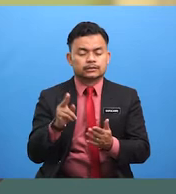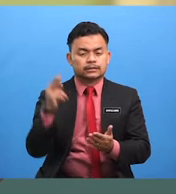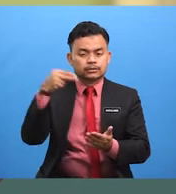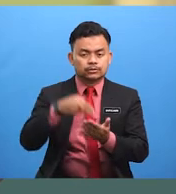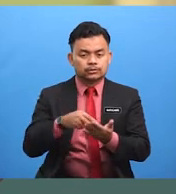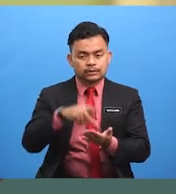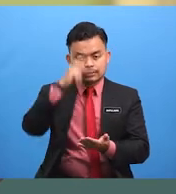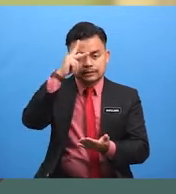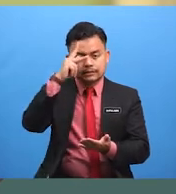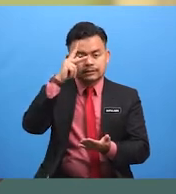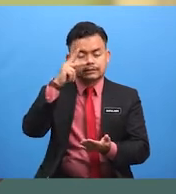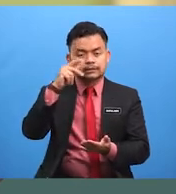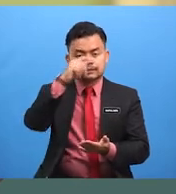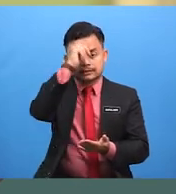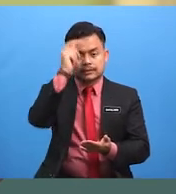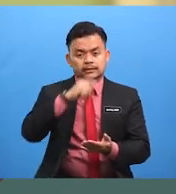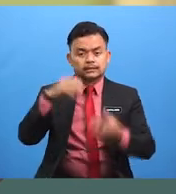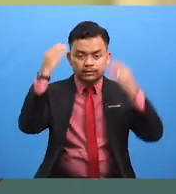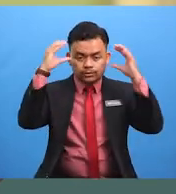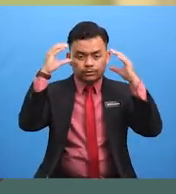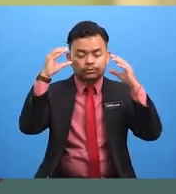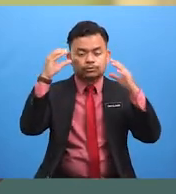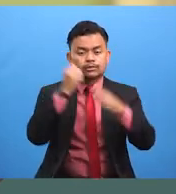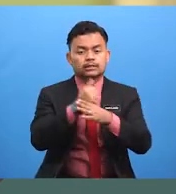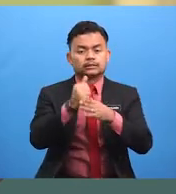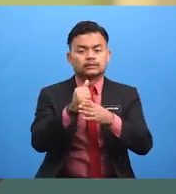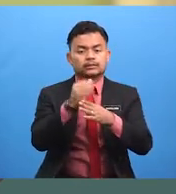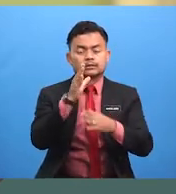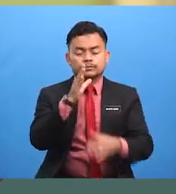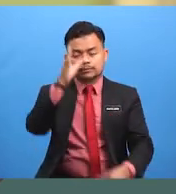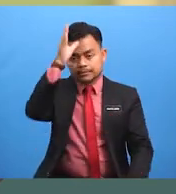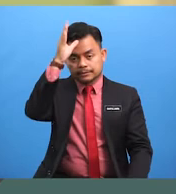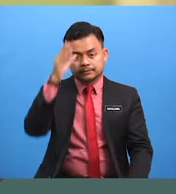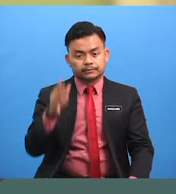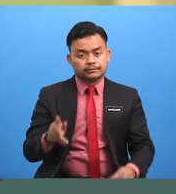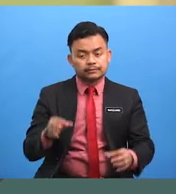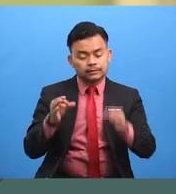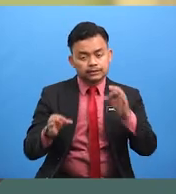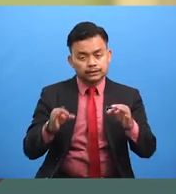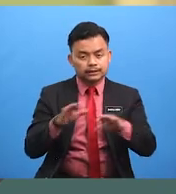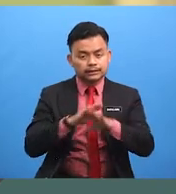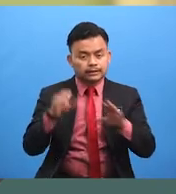bertanya guru atau ibu bapa sekiranya masih tidak faham.